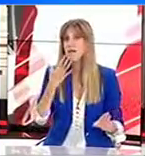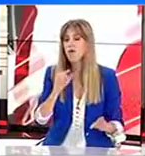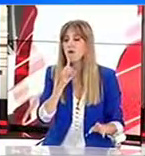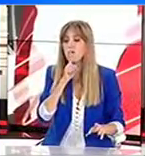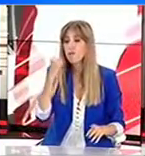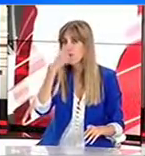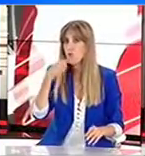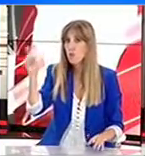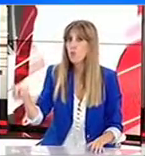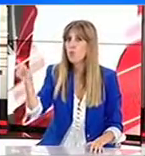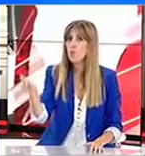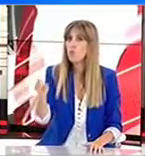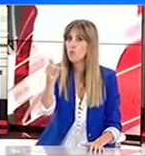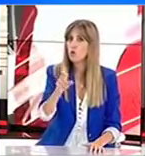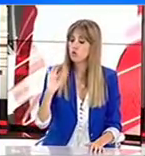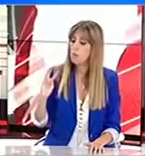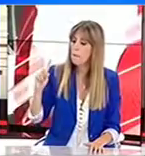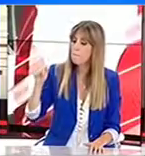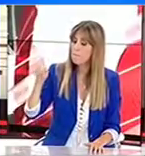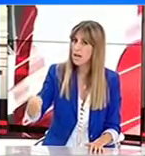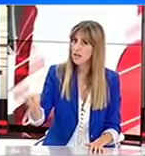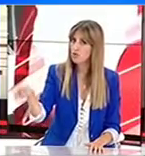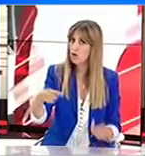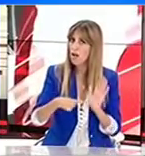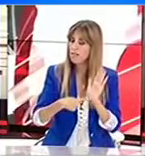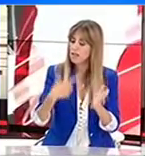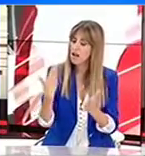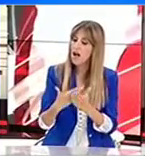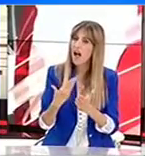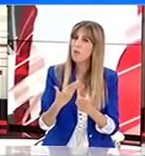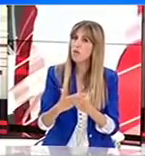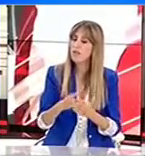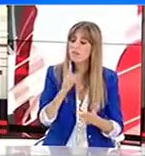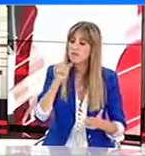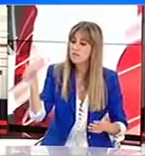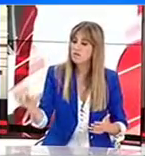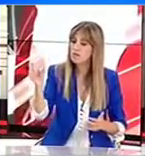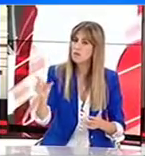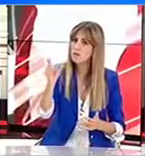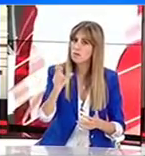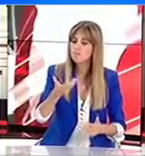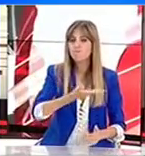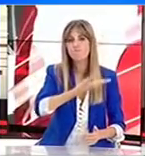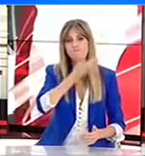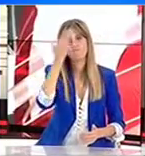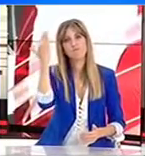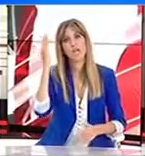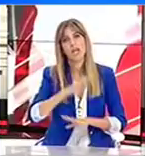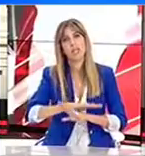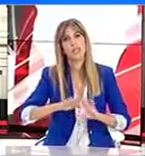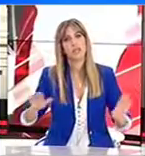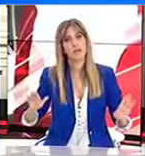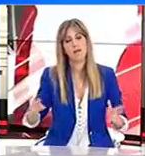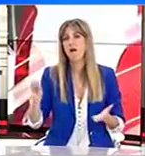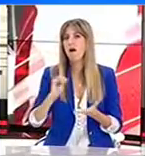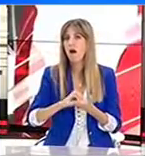χώρο ότι έχουν καταρχάς το χαρακτηριστικό της εντιμότητας αλλά και